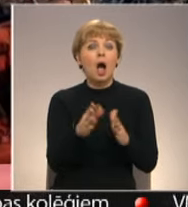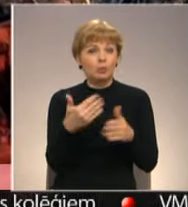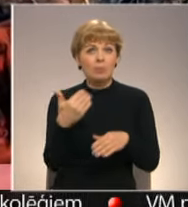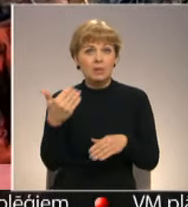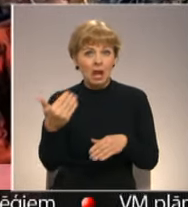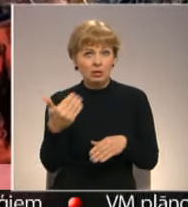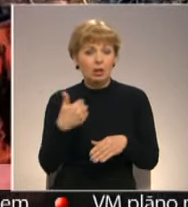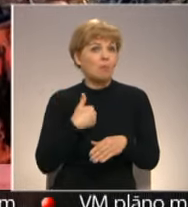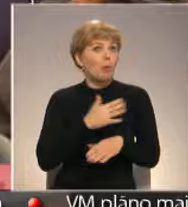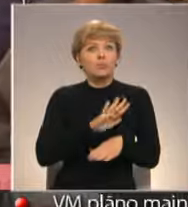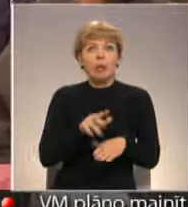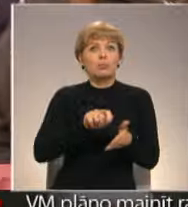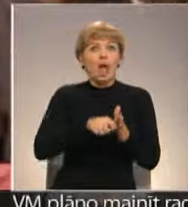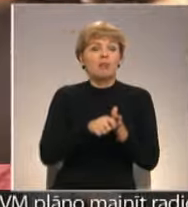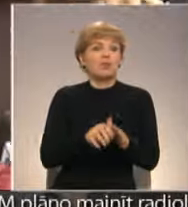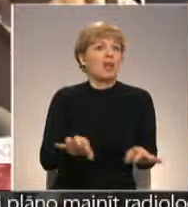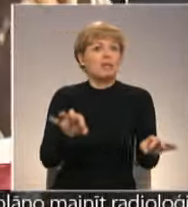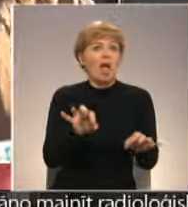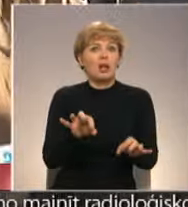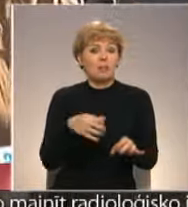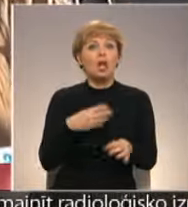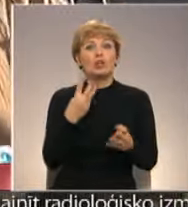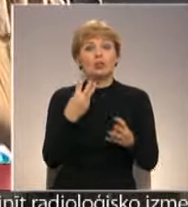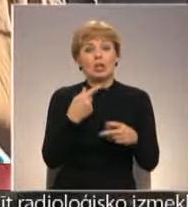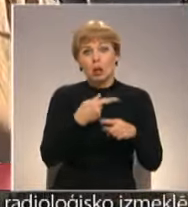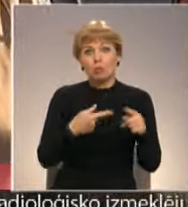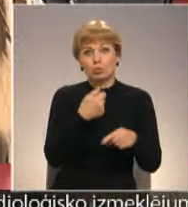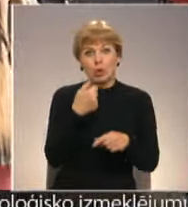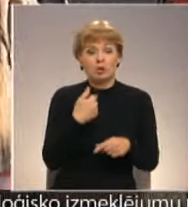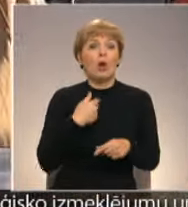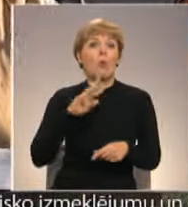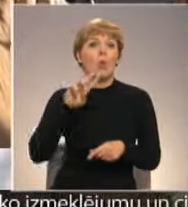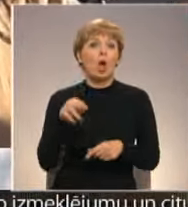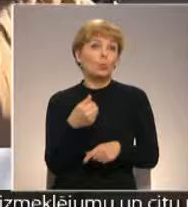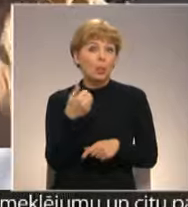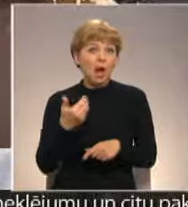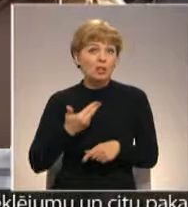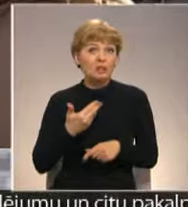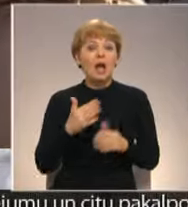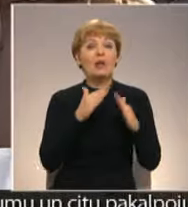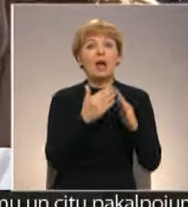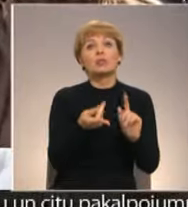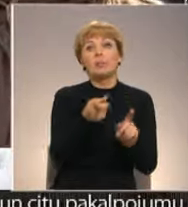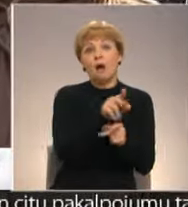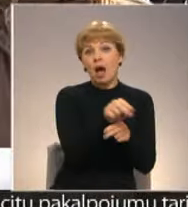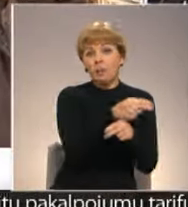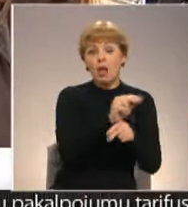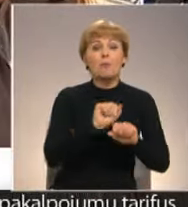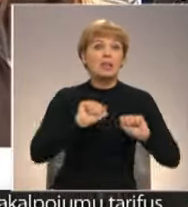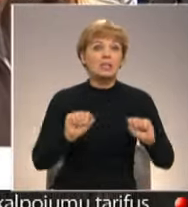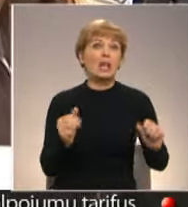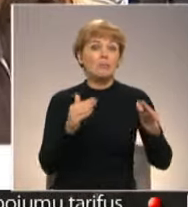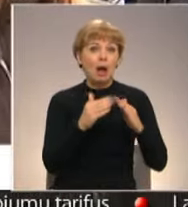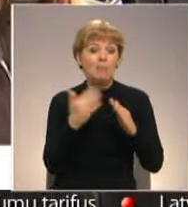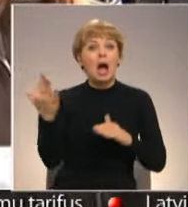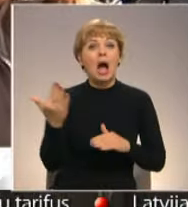mums pat atlaidēt nebūs ne uz ko. 4,5 gadu jau dzīvojam. Mēs otro gadu dzīvojam. Vasarnīcu pārveidojam par ziemasmājiņu, atnācām